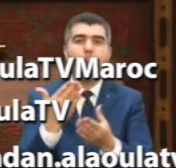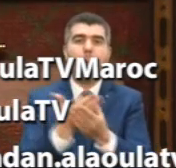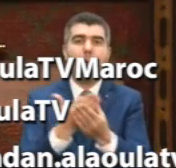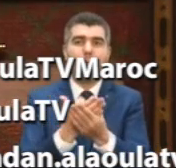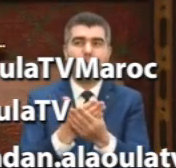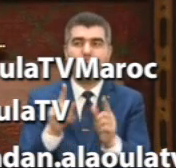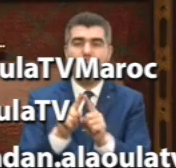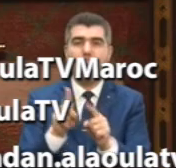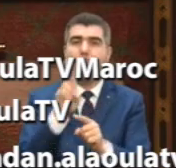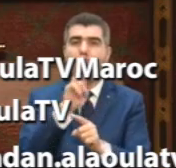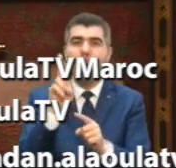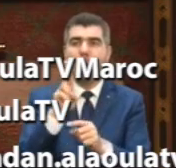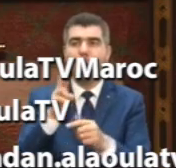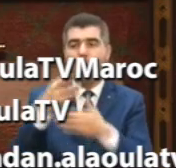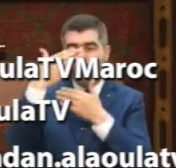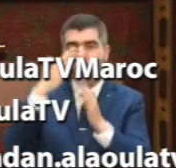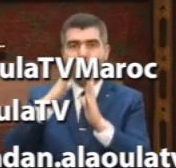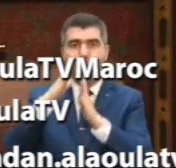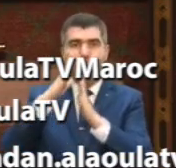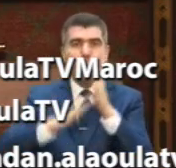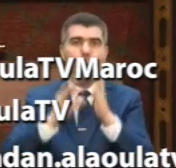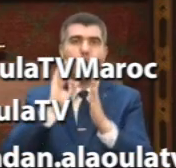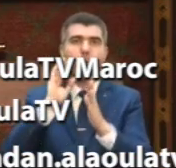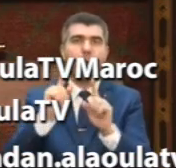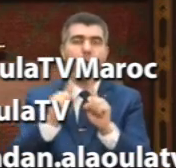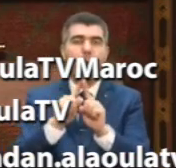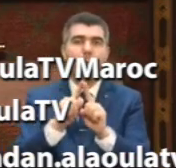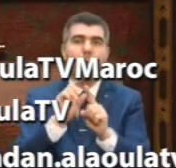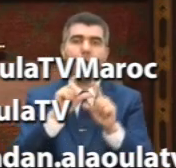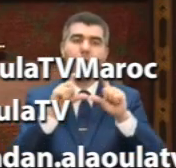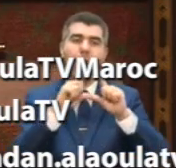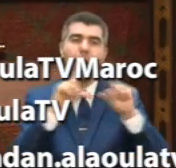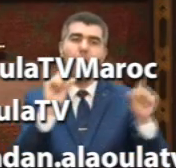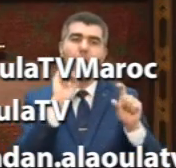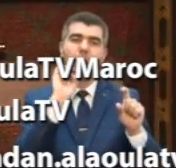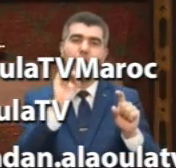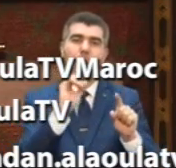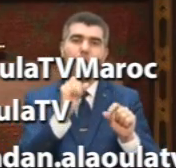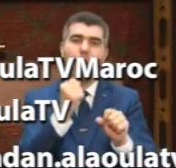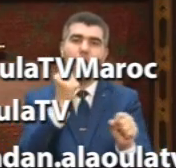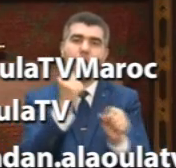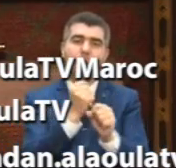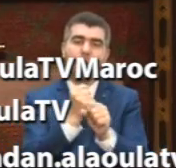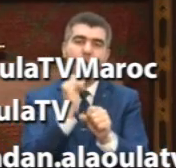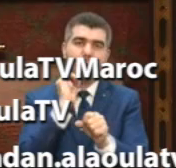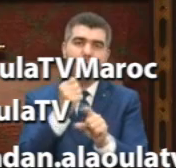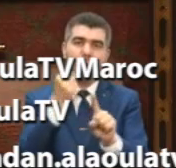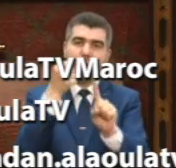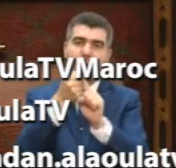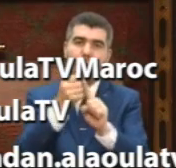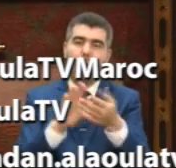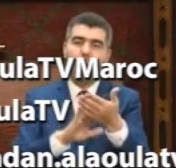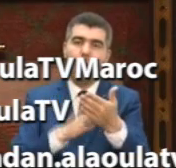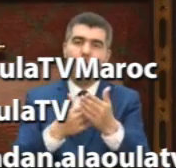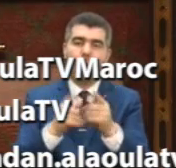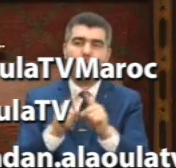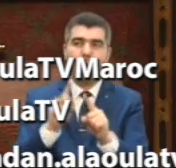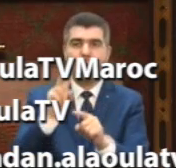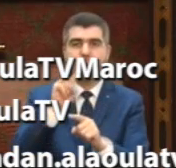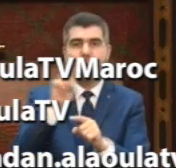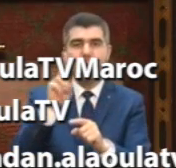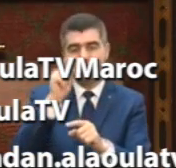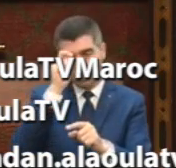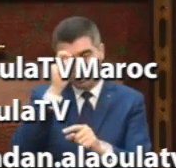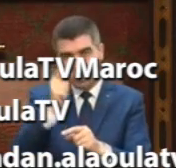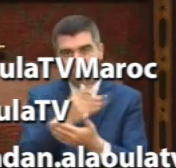وشعبا، وهي أيضا عنوان بارز في العمل الدبلوماسي، العمل السياسي والإنساني الذي يقوده صاحب الجلالة الملك محمد السادس